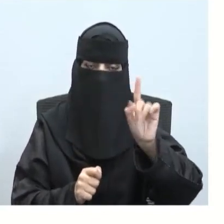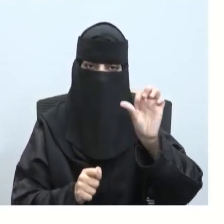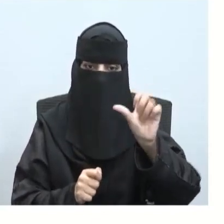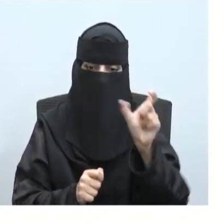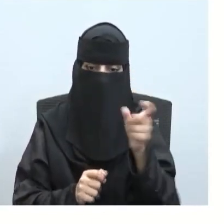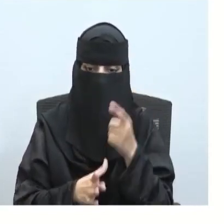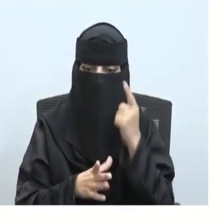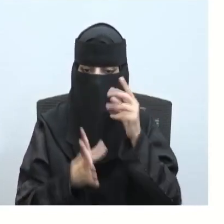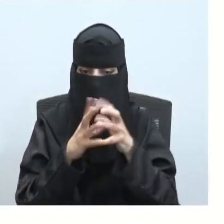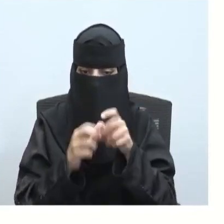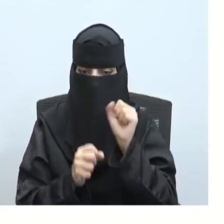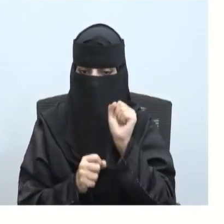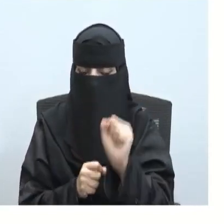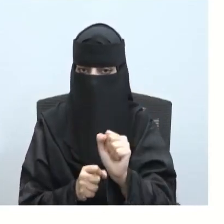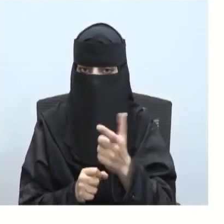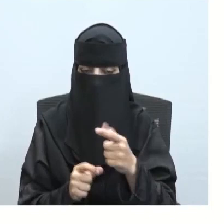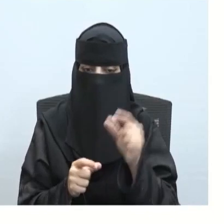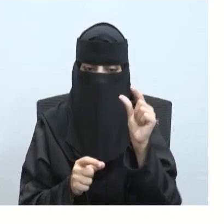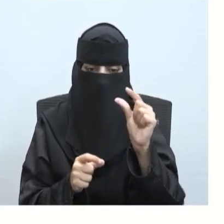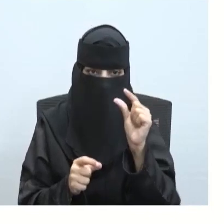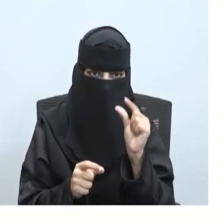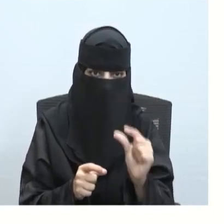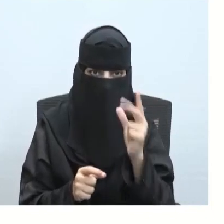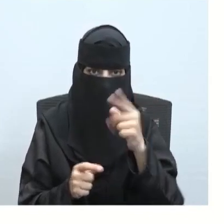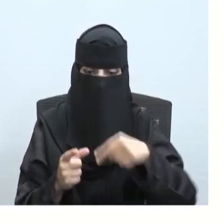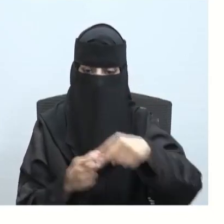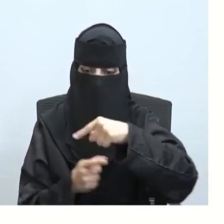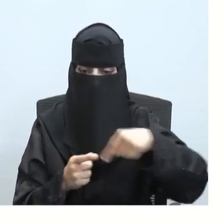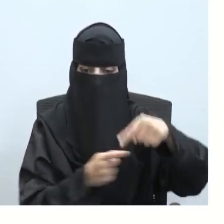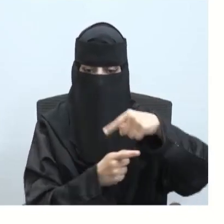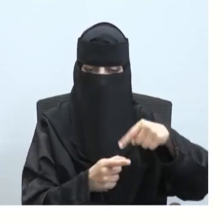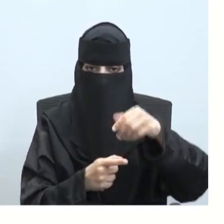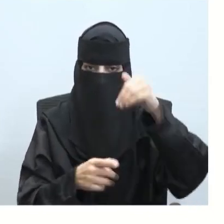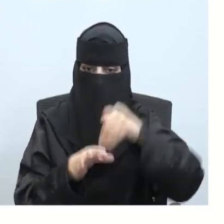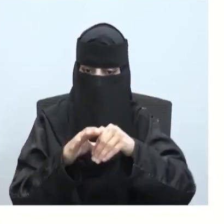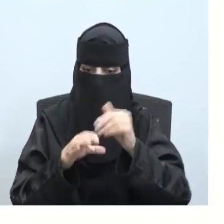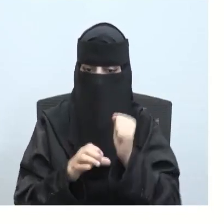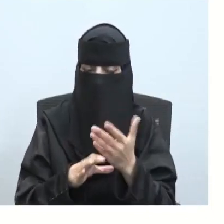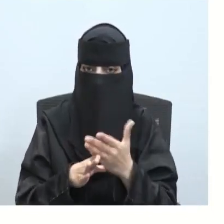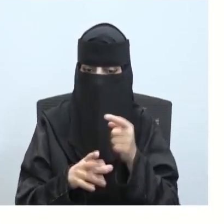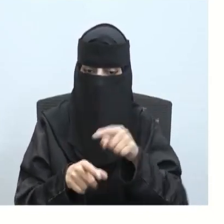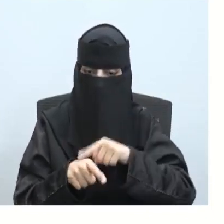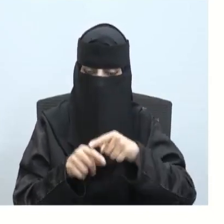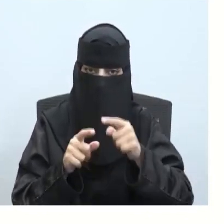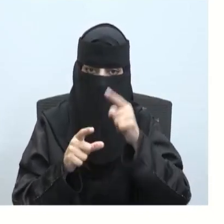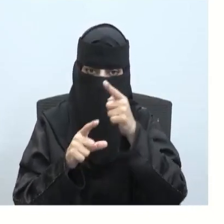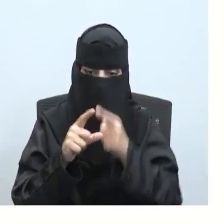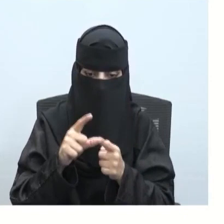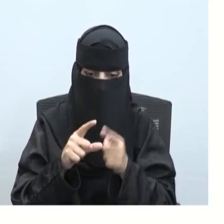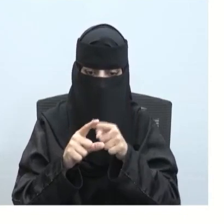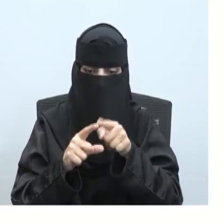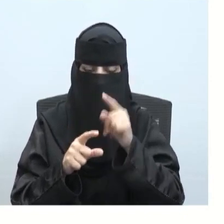يعرض في العقدة المعرف الخاص بها مع دائرتين حولها، حيث الدائرة الداخلية تشير إلى نصف قطر